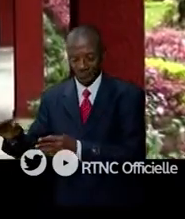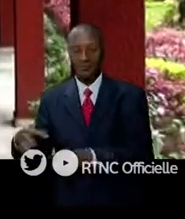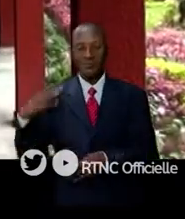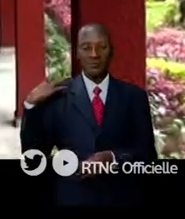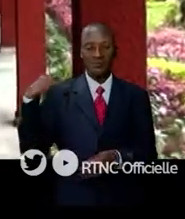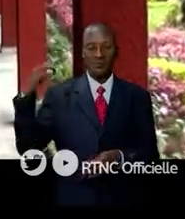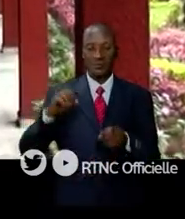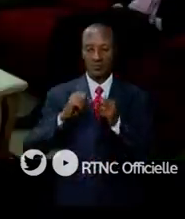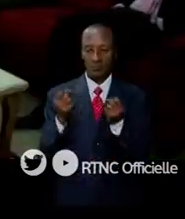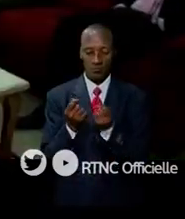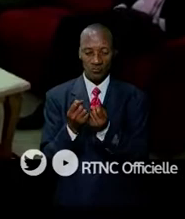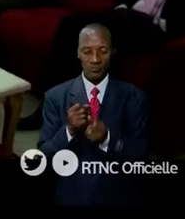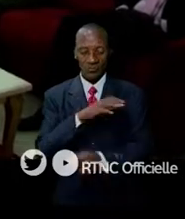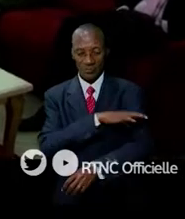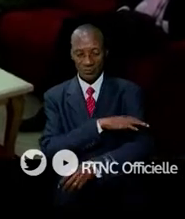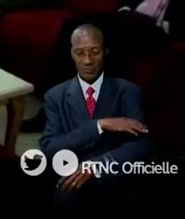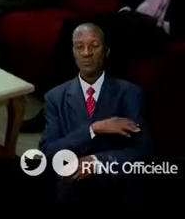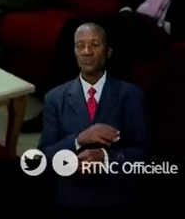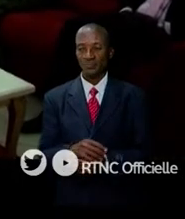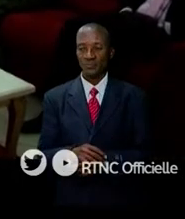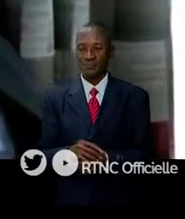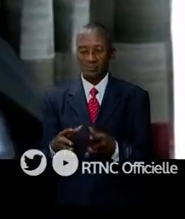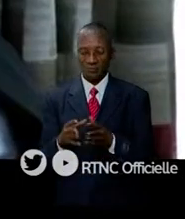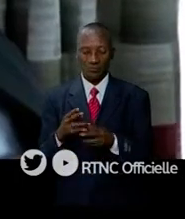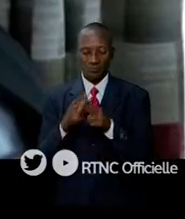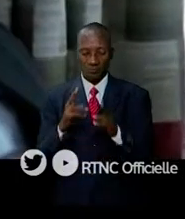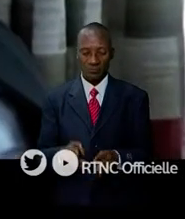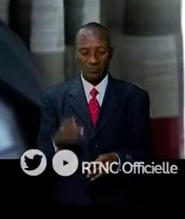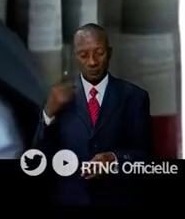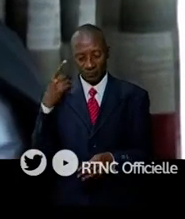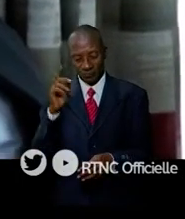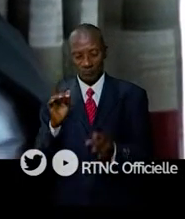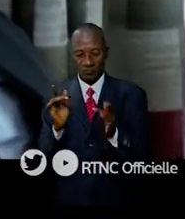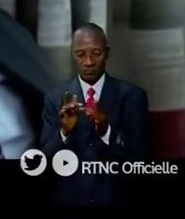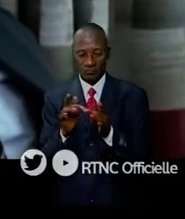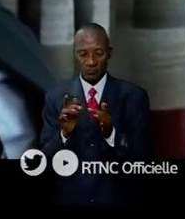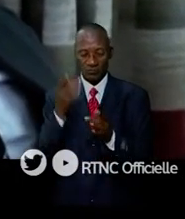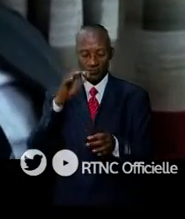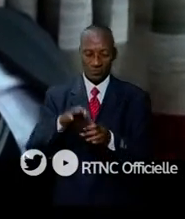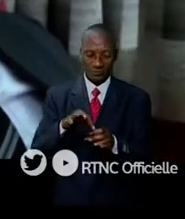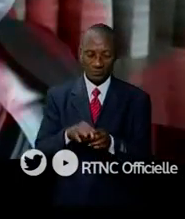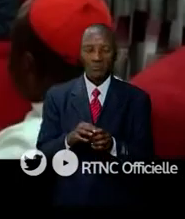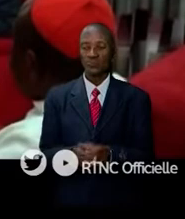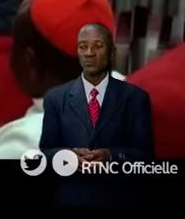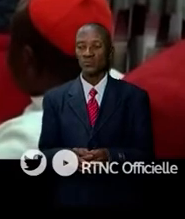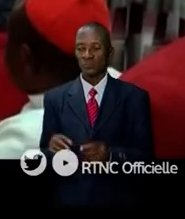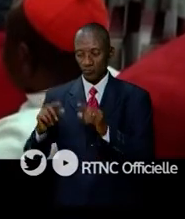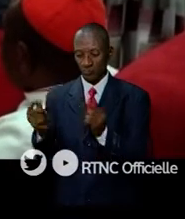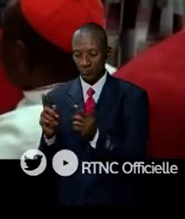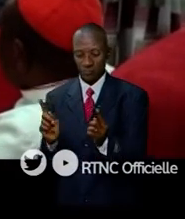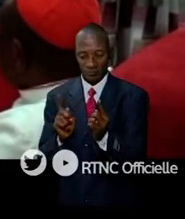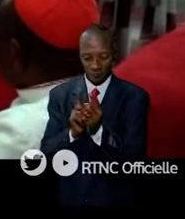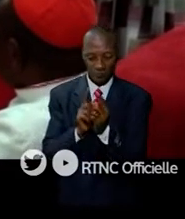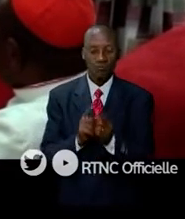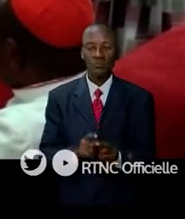par le coordonnateur du cadre national de concertation de la société civile, Patient Bachombe Matabishi, il a été question de